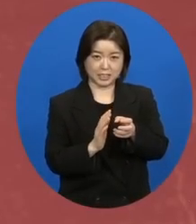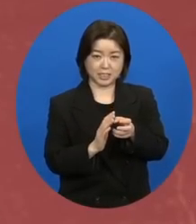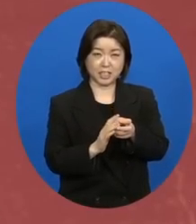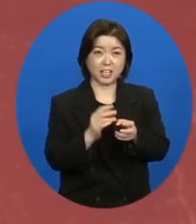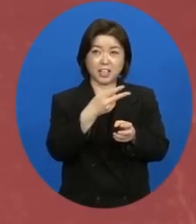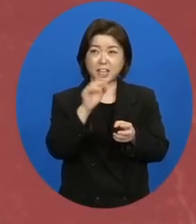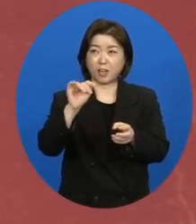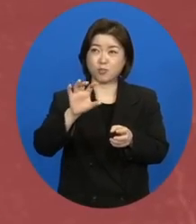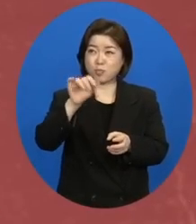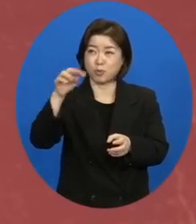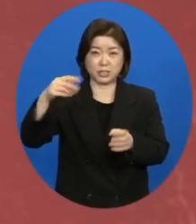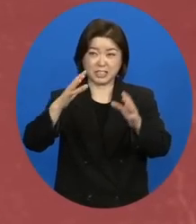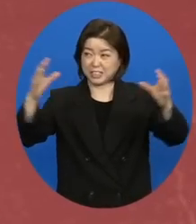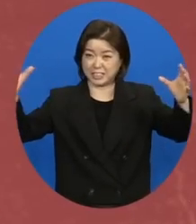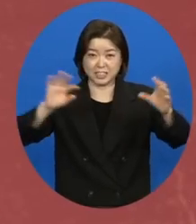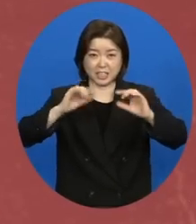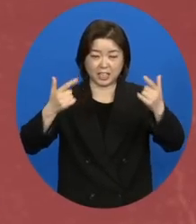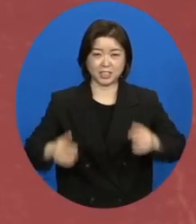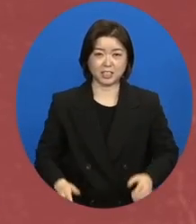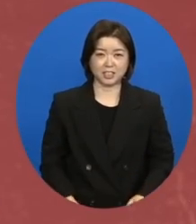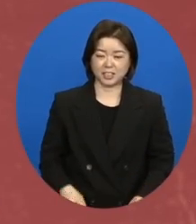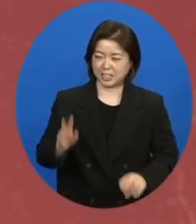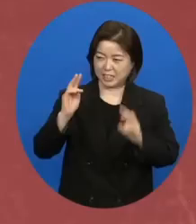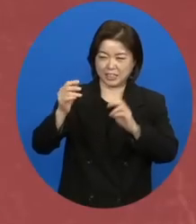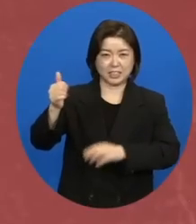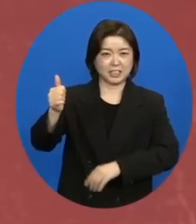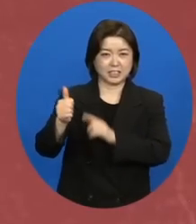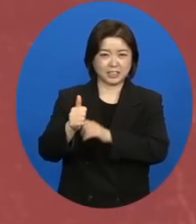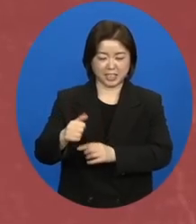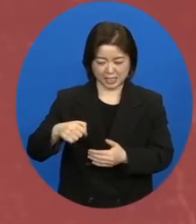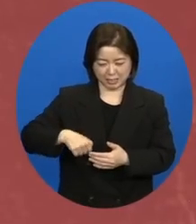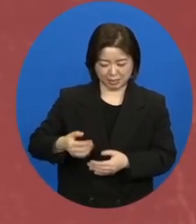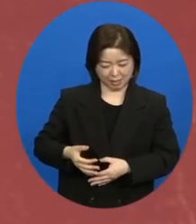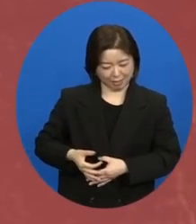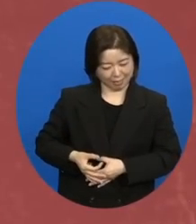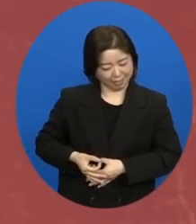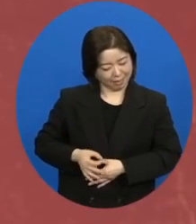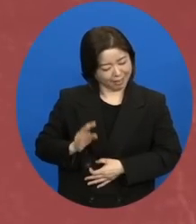아니고 아 사장이 좀 속이